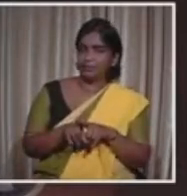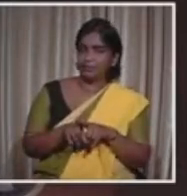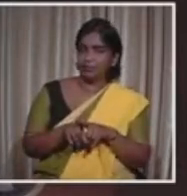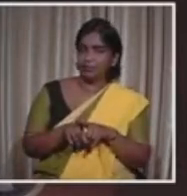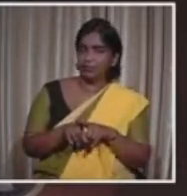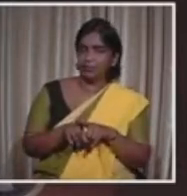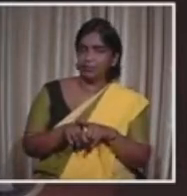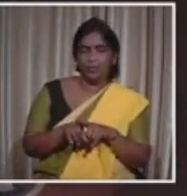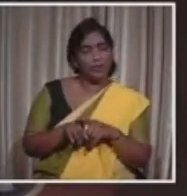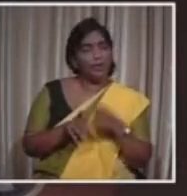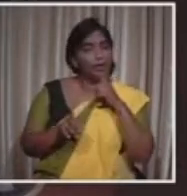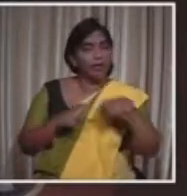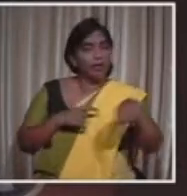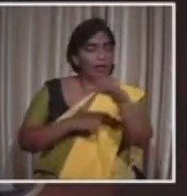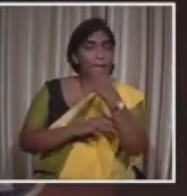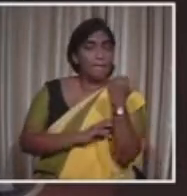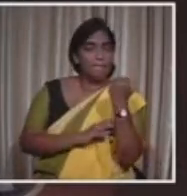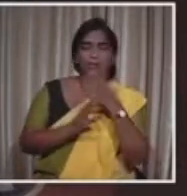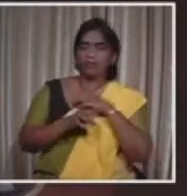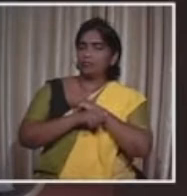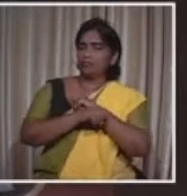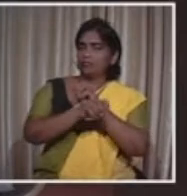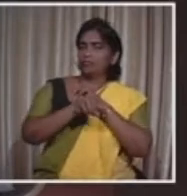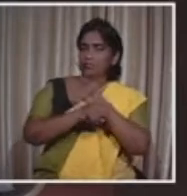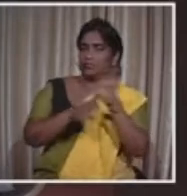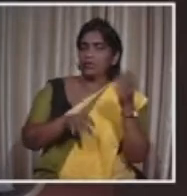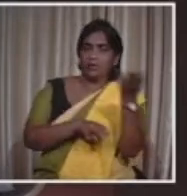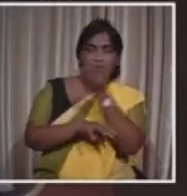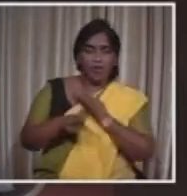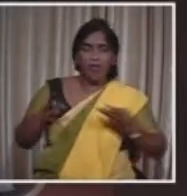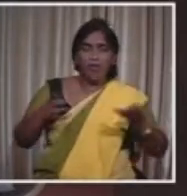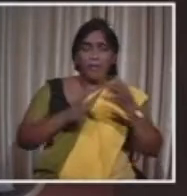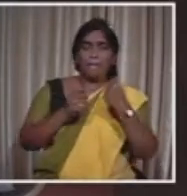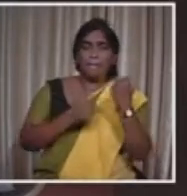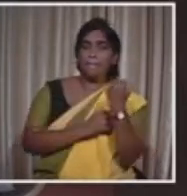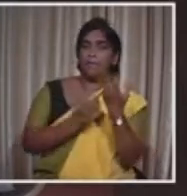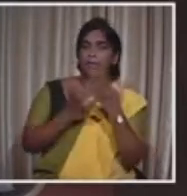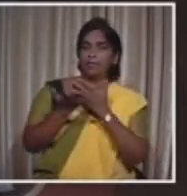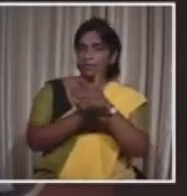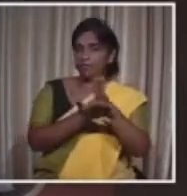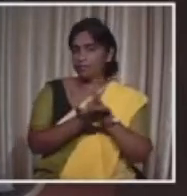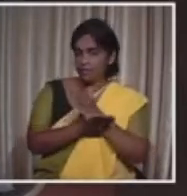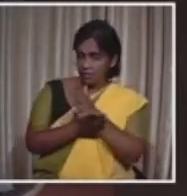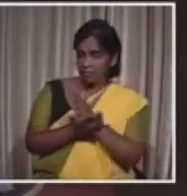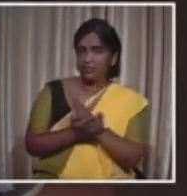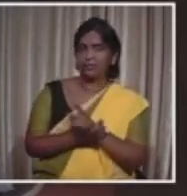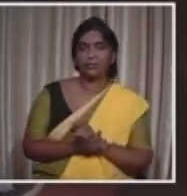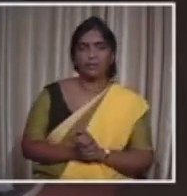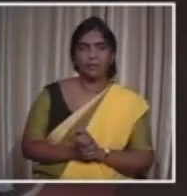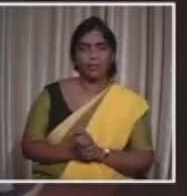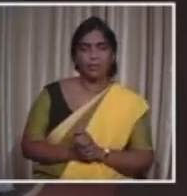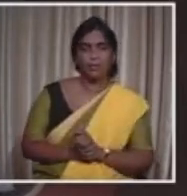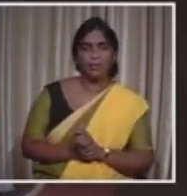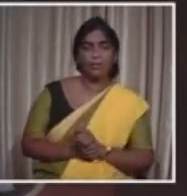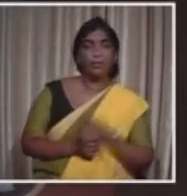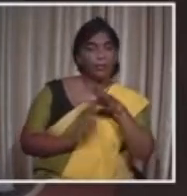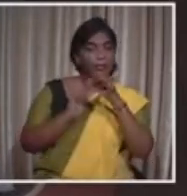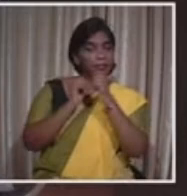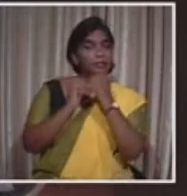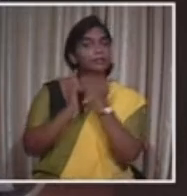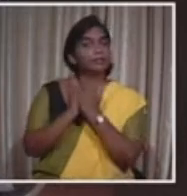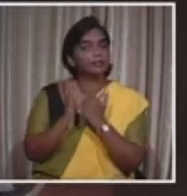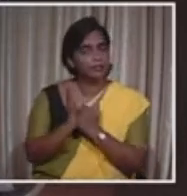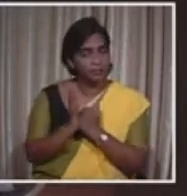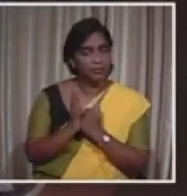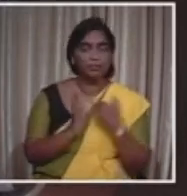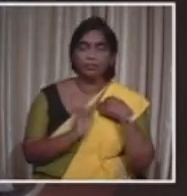ත්‍රිපාර්ශ්ව බලය බෙදියා tripartite system of separation of powers ඒ වැඩපිළිවෙල